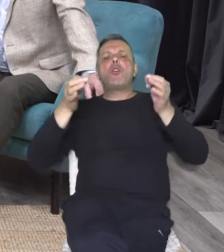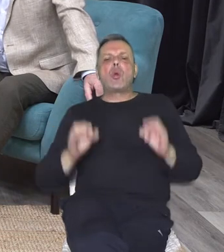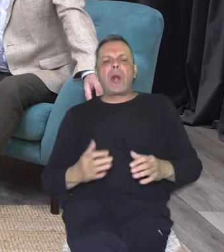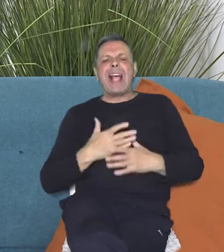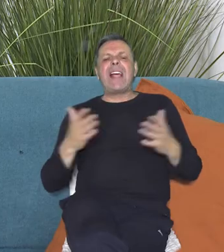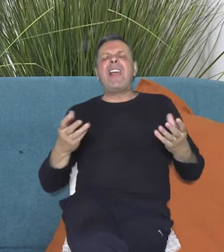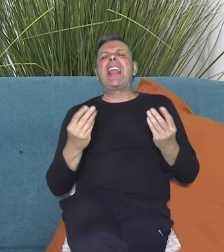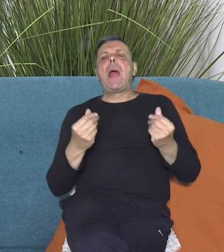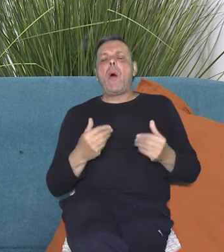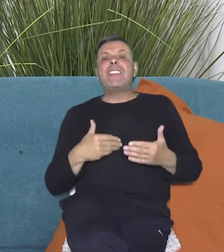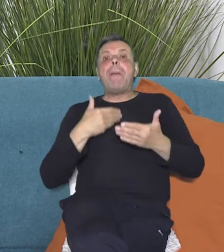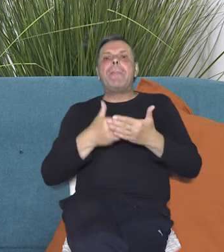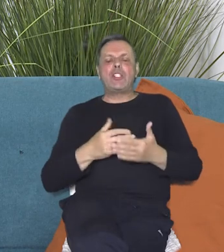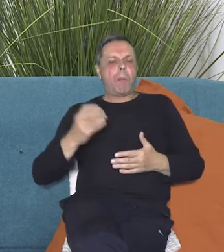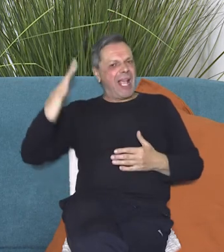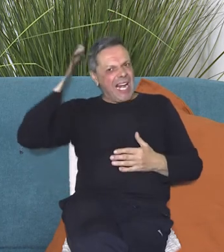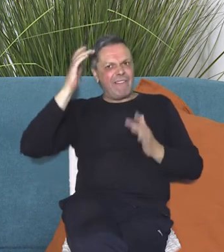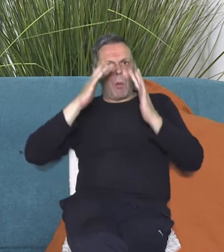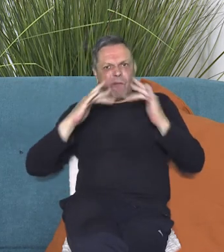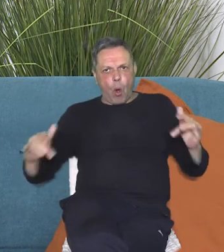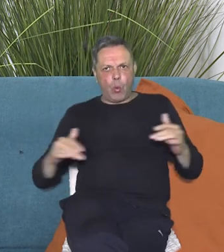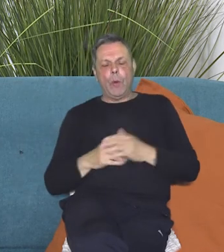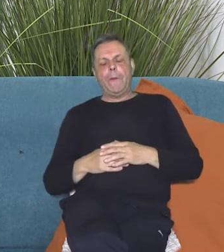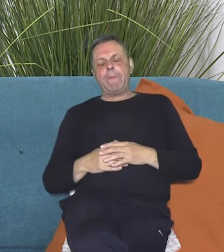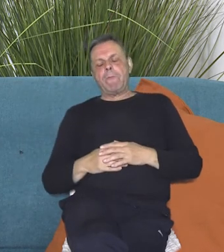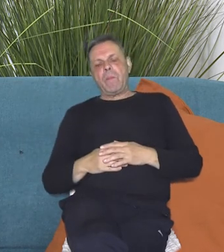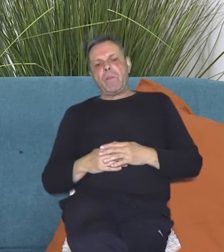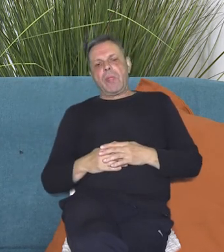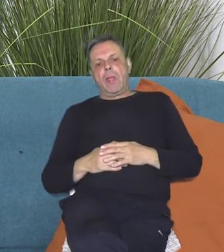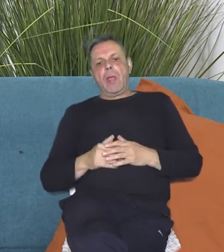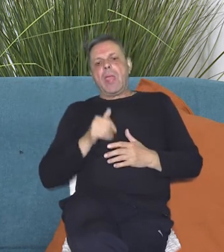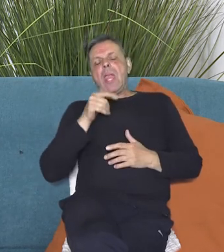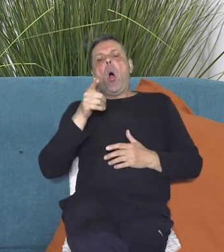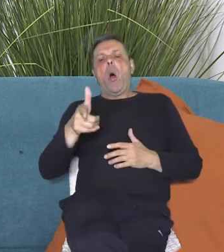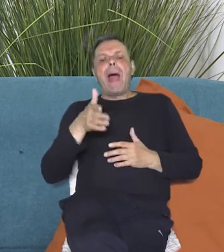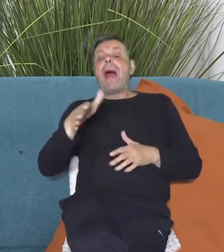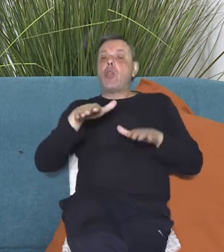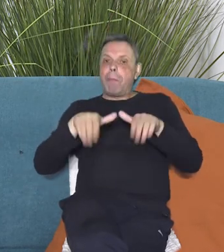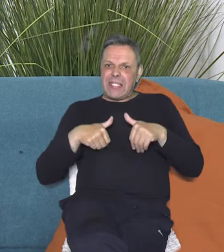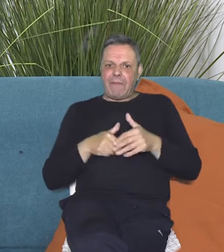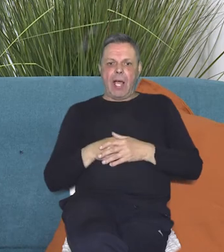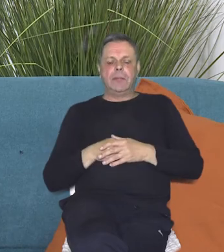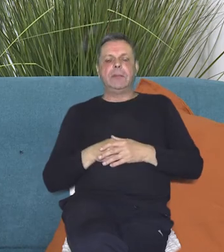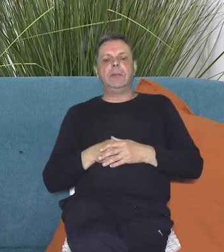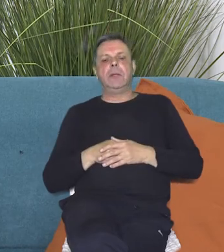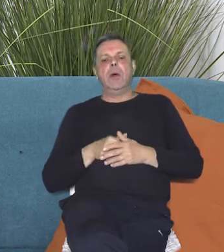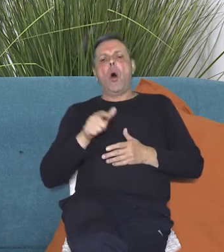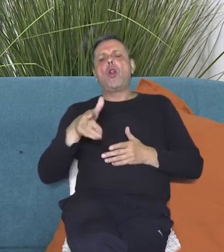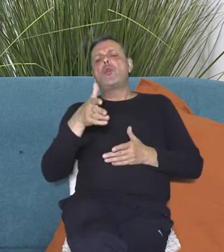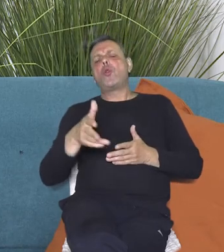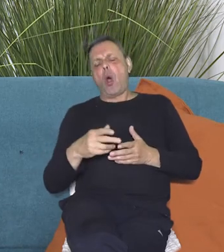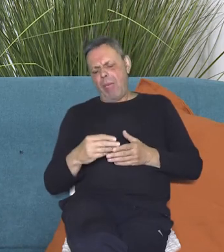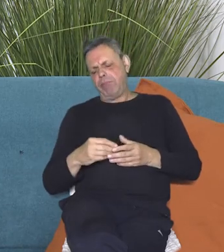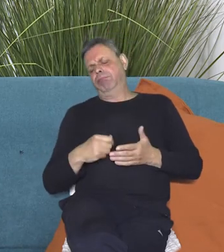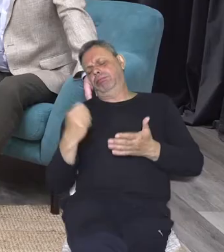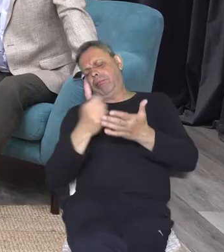osigura za velike pare pristup kraljevskom dvoru, to jest princu. I ona je na to pristala i onda su oni